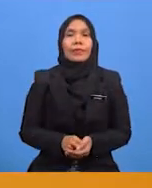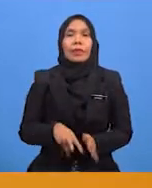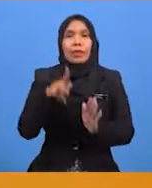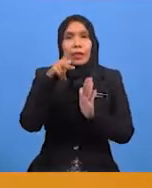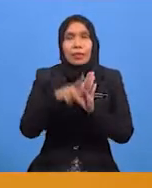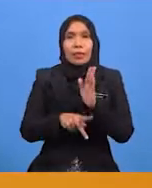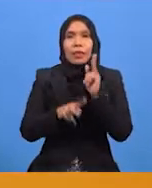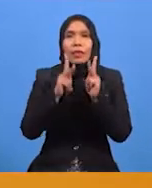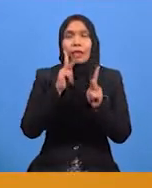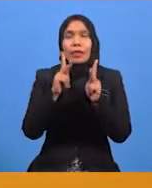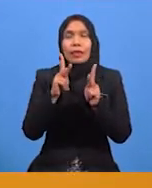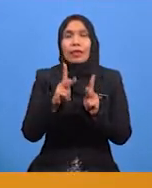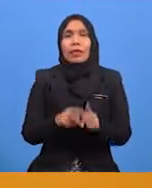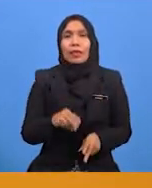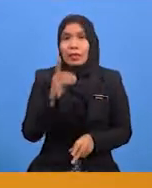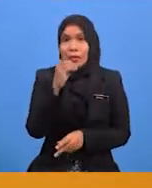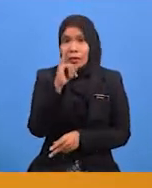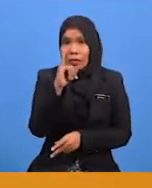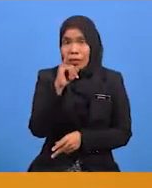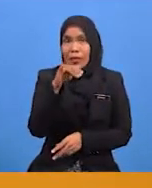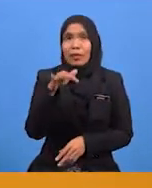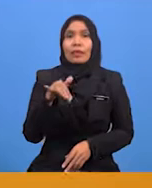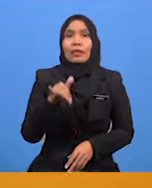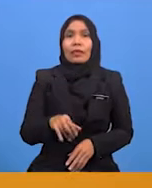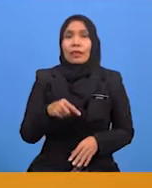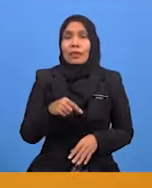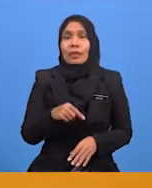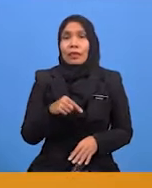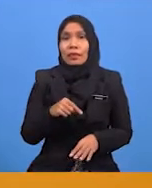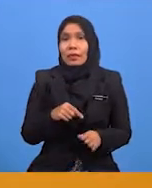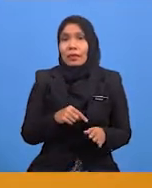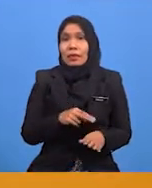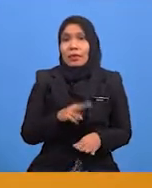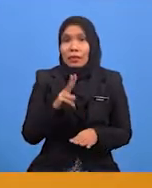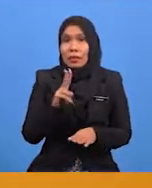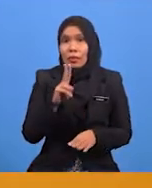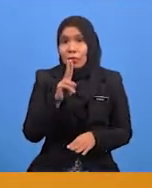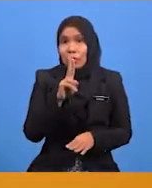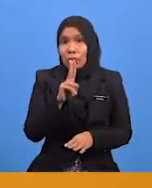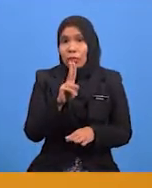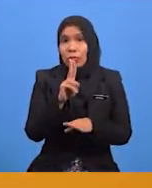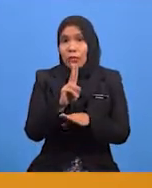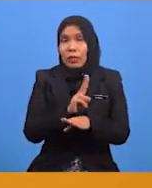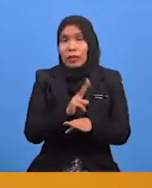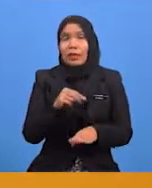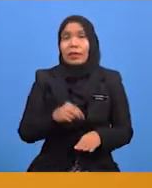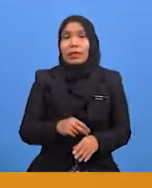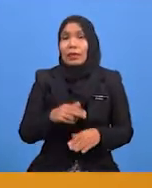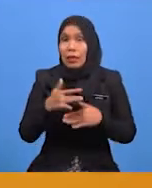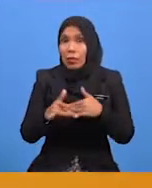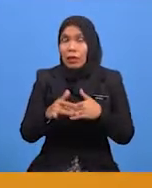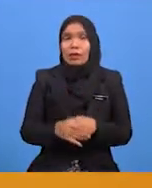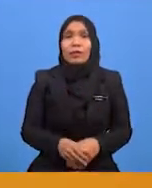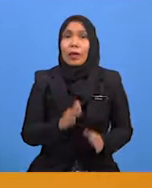baris dikenali sebagai gaya bahasa berunsur anafora.